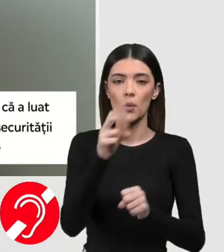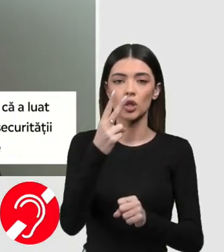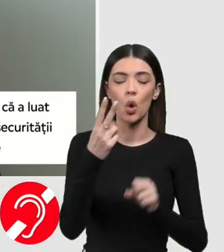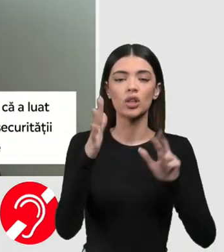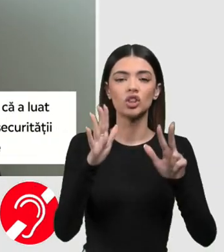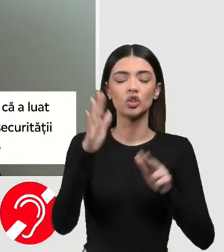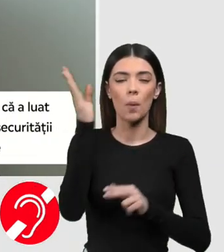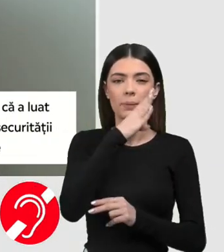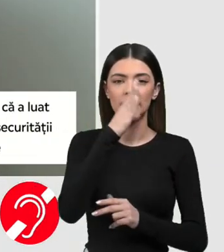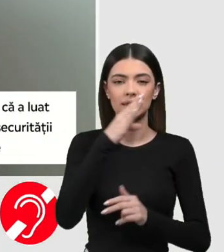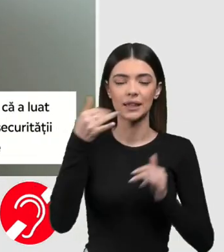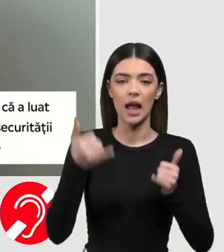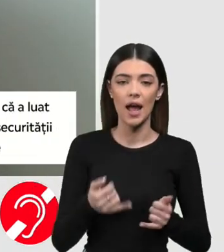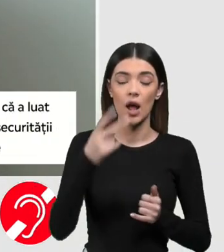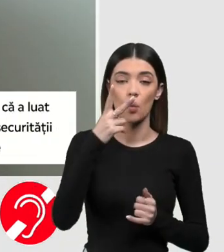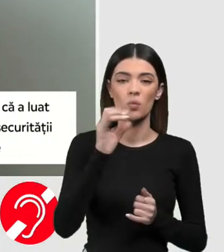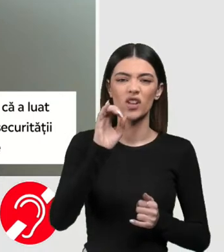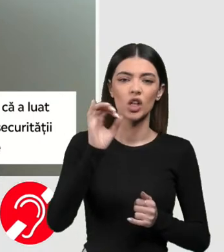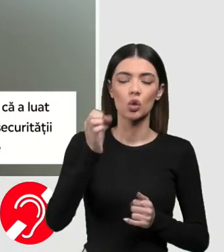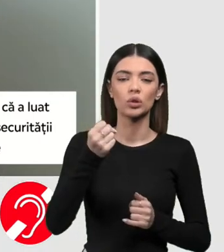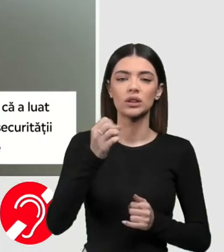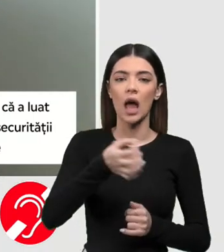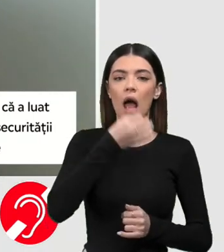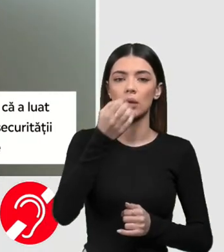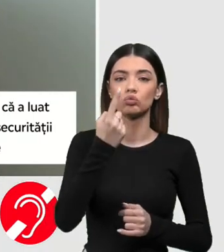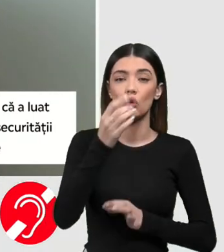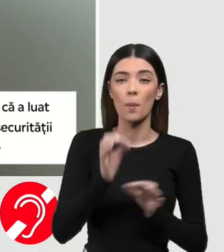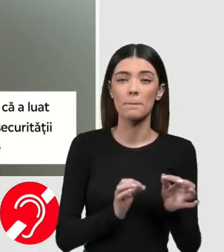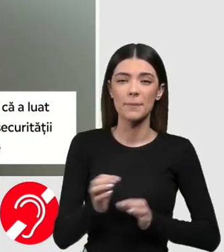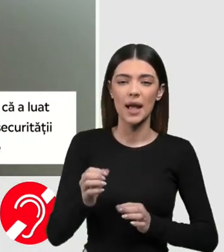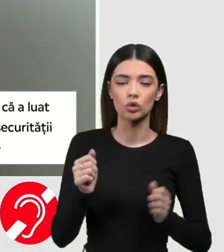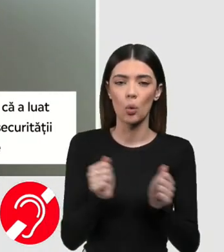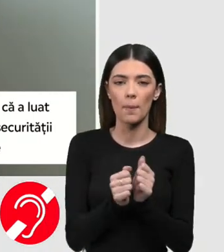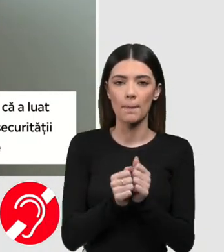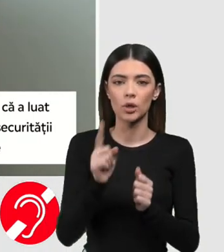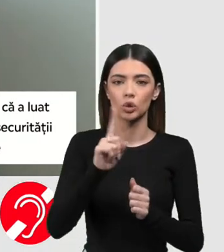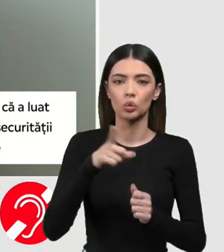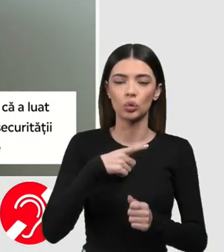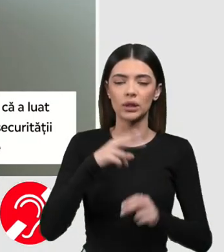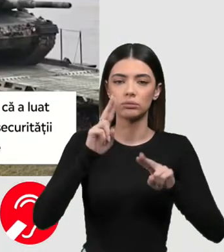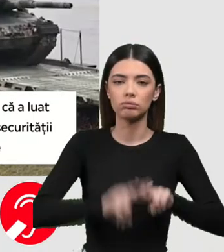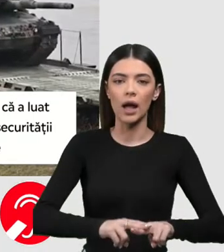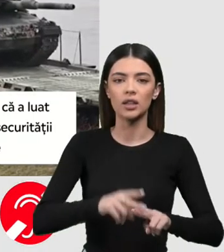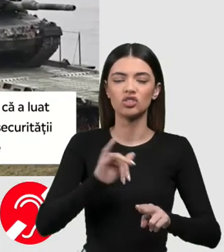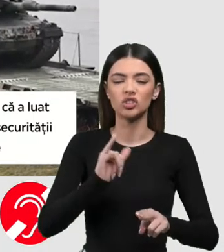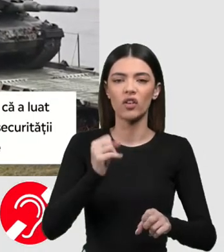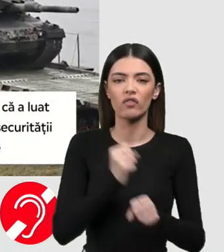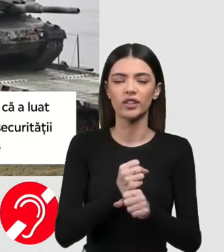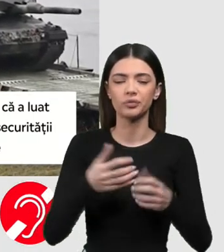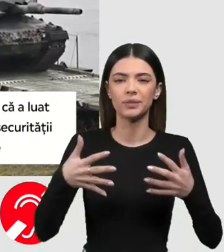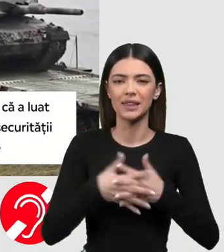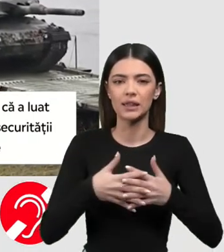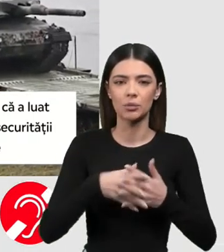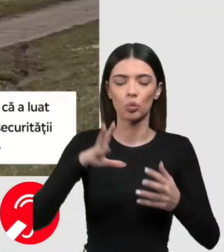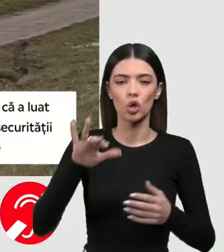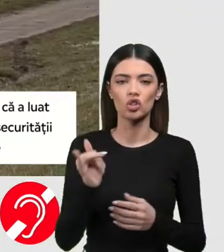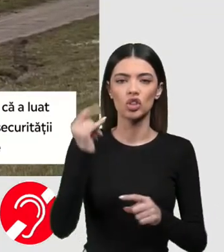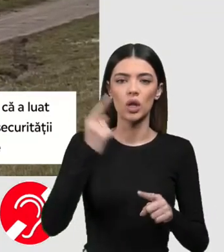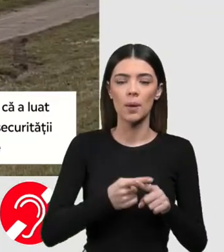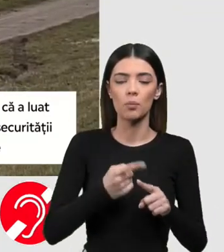zile, la Vilnius s-a decis ca niciun metru de pământ al Alianței să nu fie cedat unui agresor și